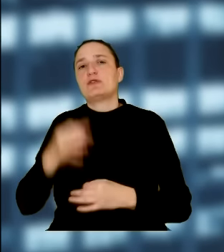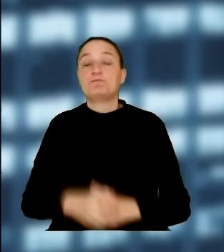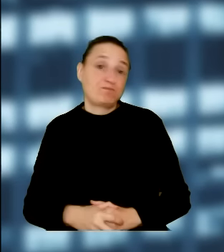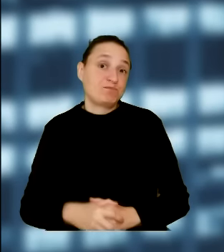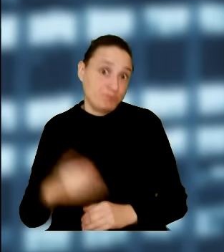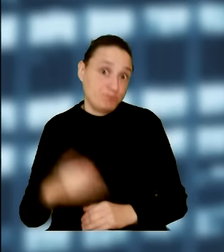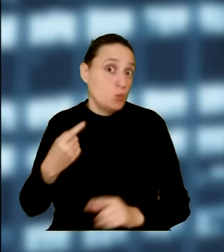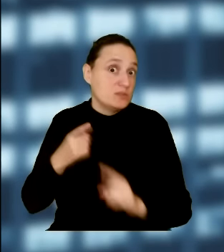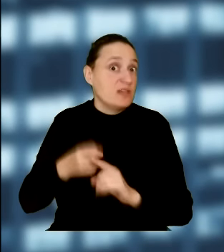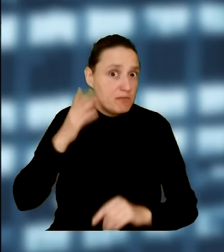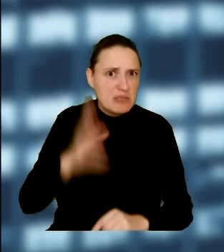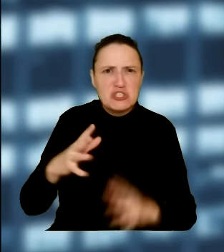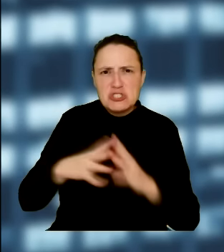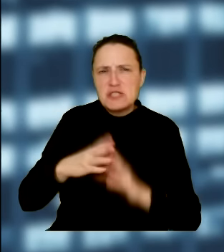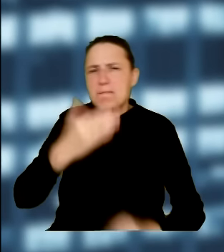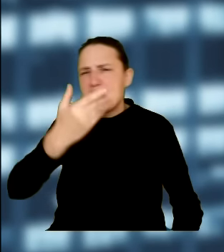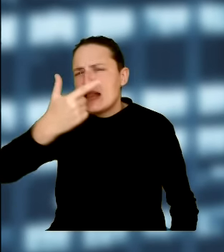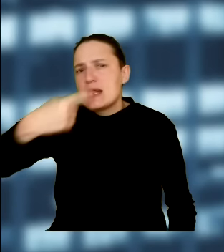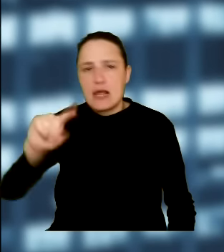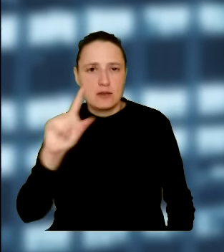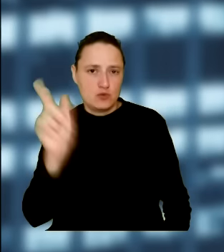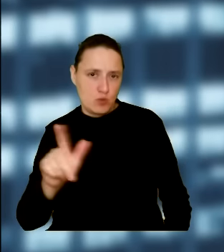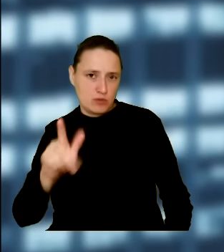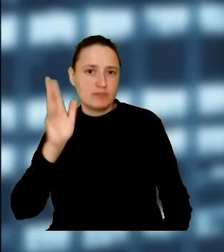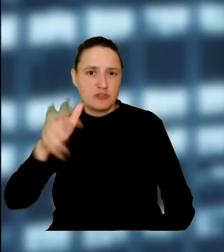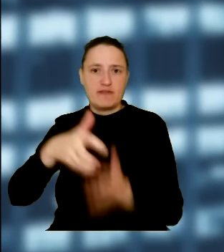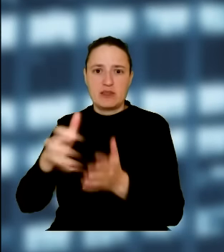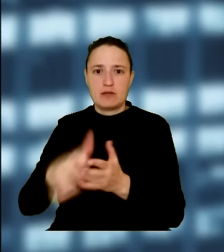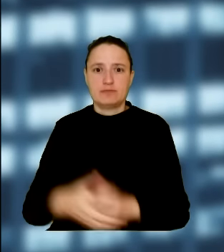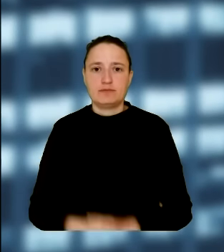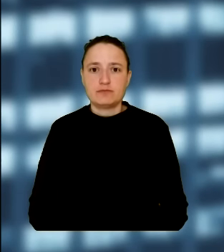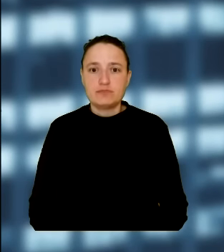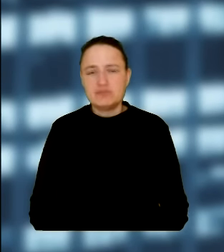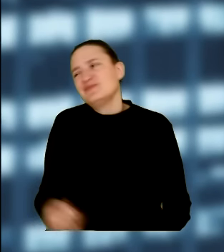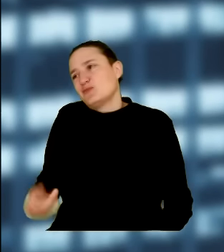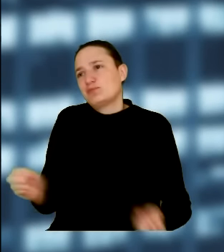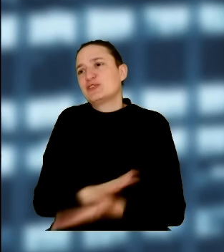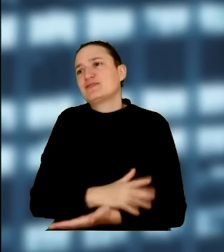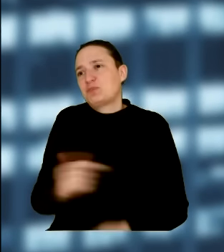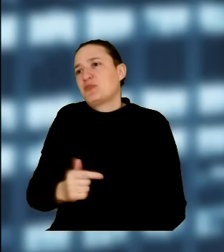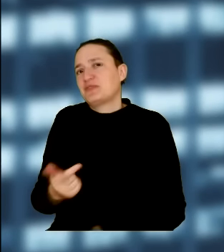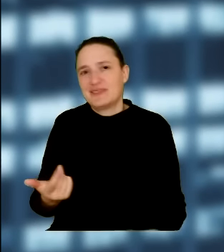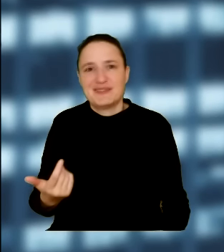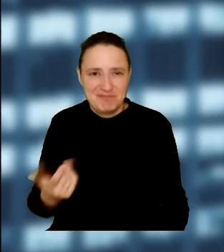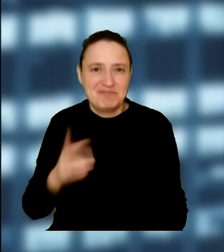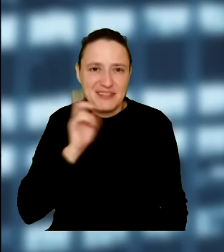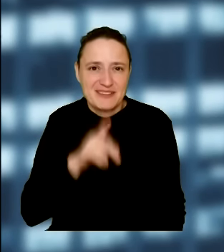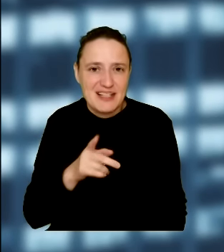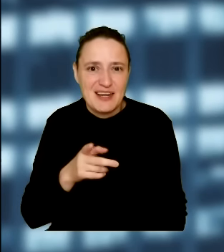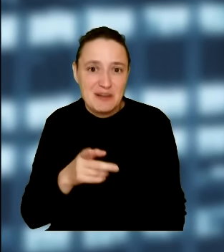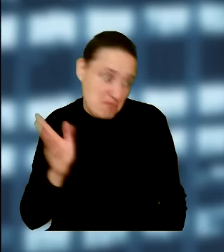być przeznaczone 10 miliardów złotych. No akurat do tego powinniśmy być przyzwyczajeni, no bo przecież wiemy, że mają